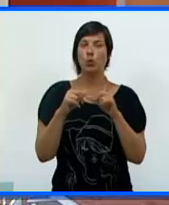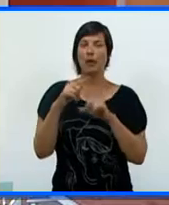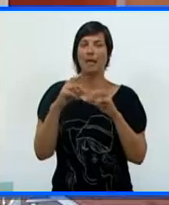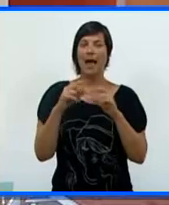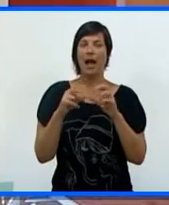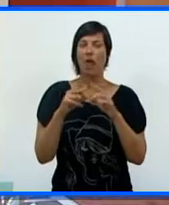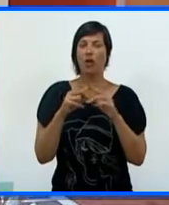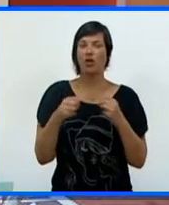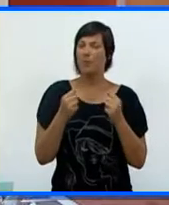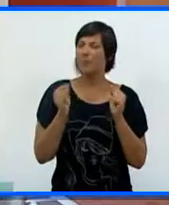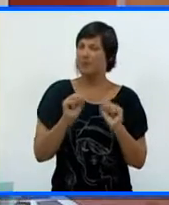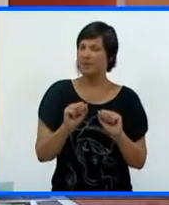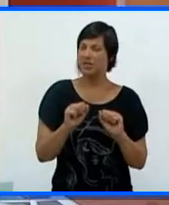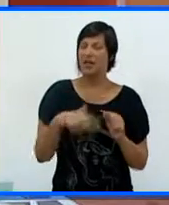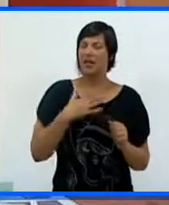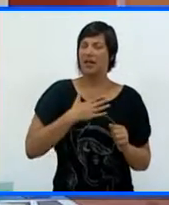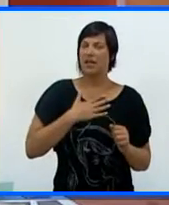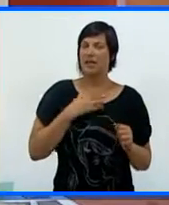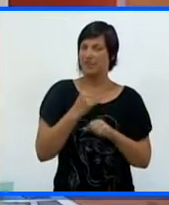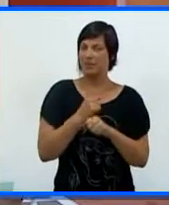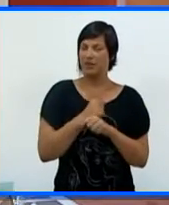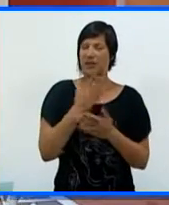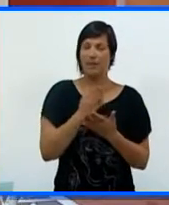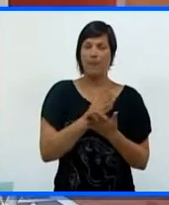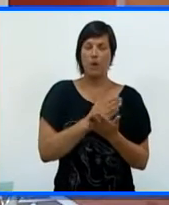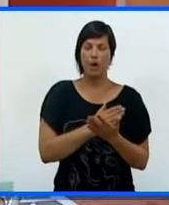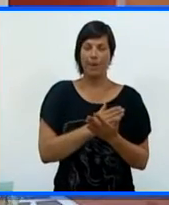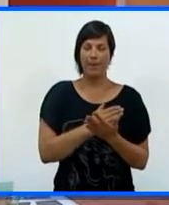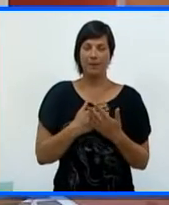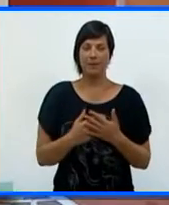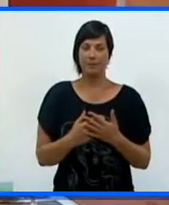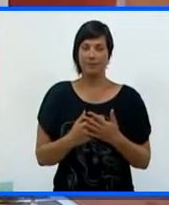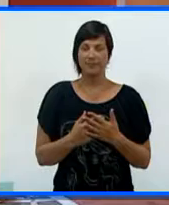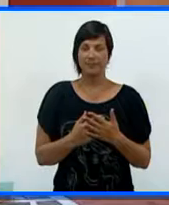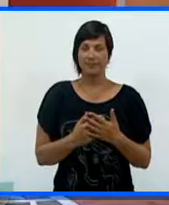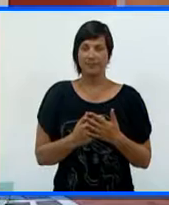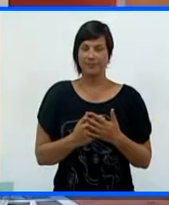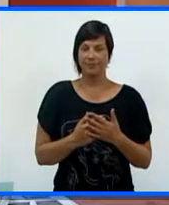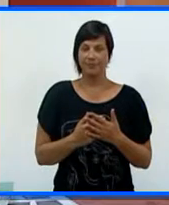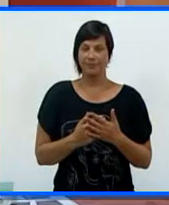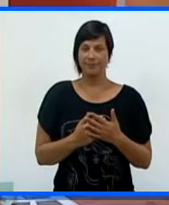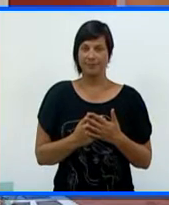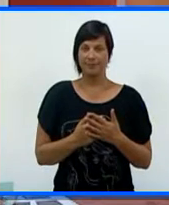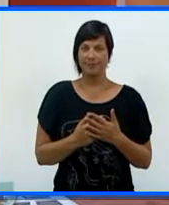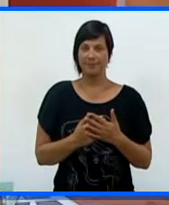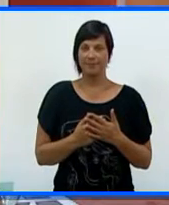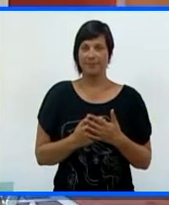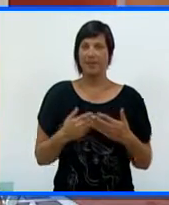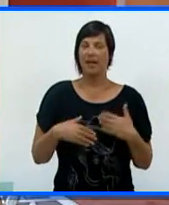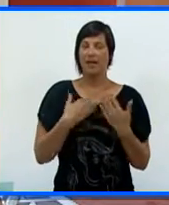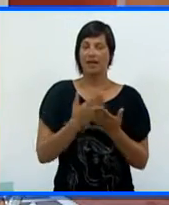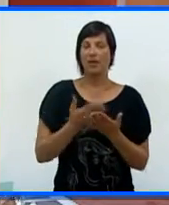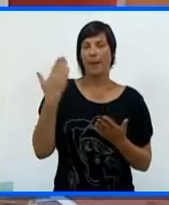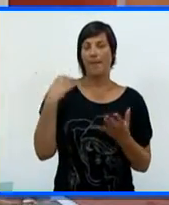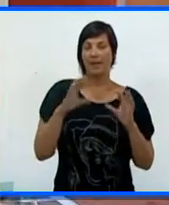je momentalno spriječena, a ja sam izvoditeljica programa, rada u savjetovalištu.